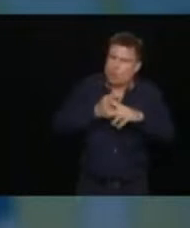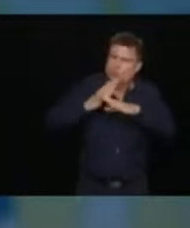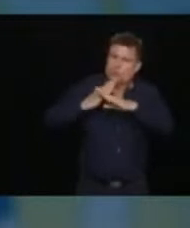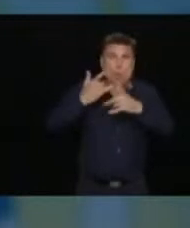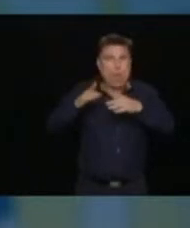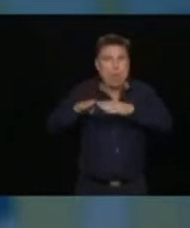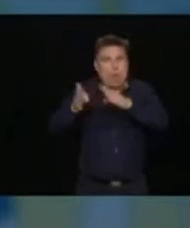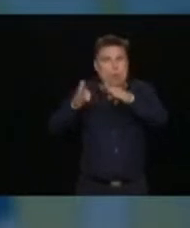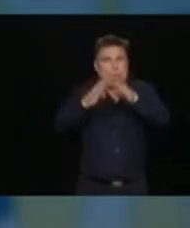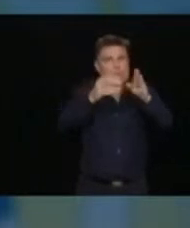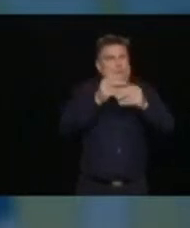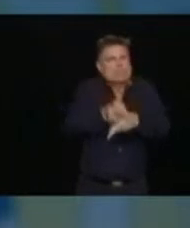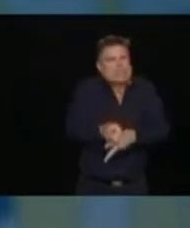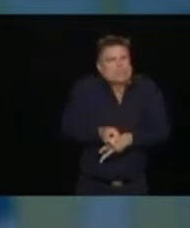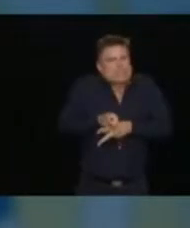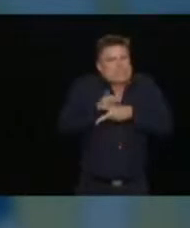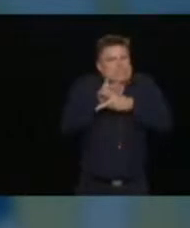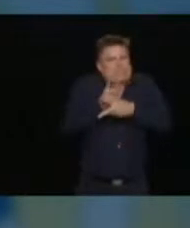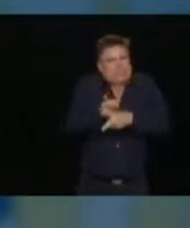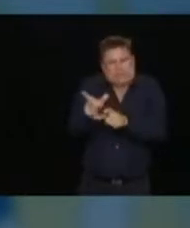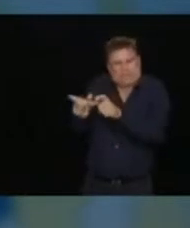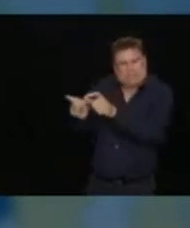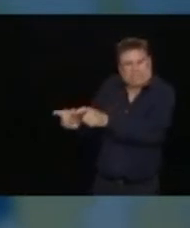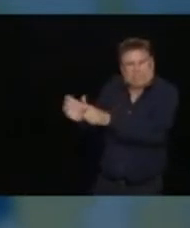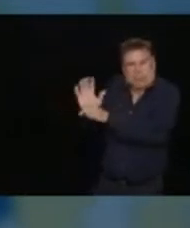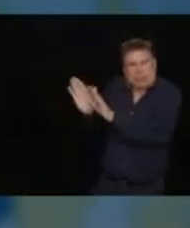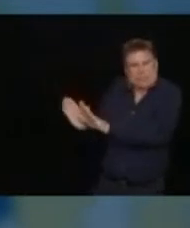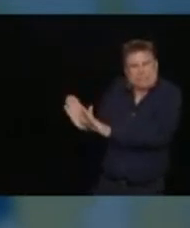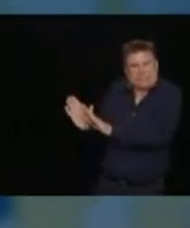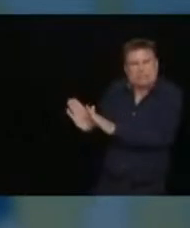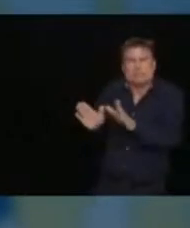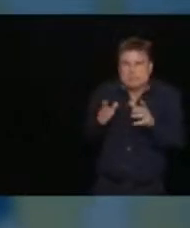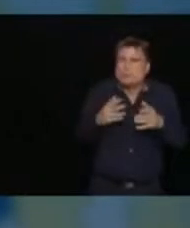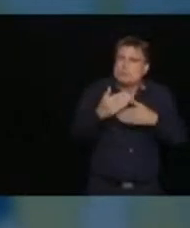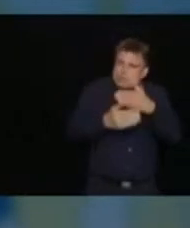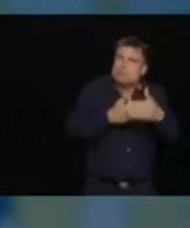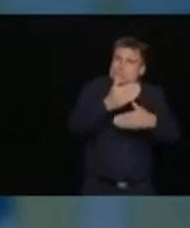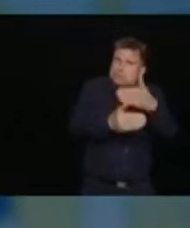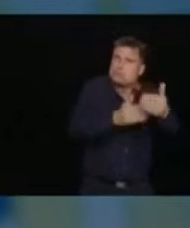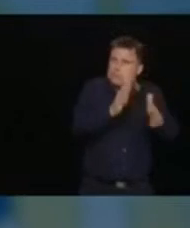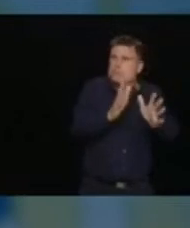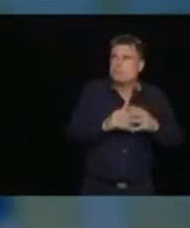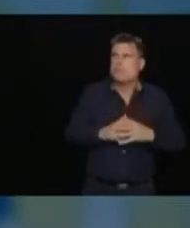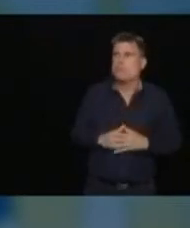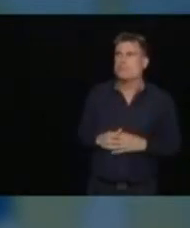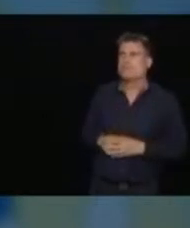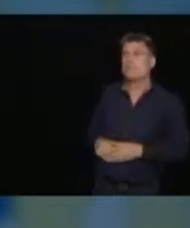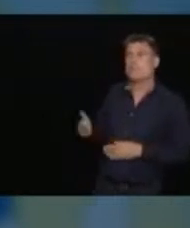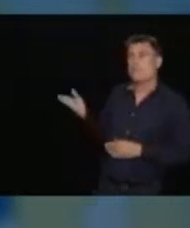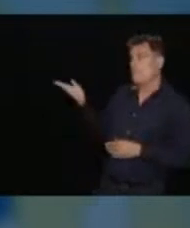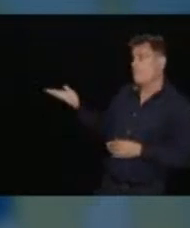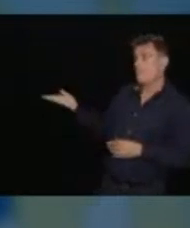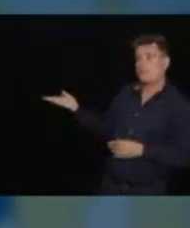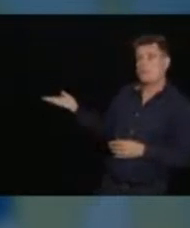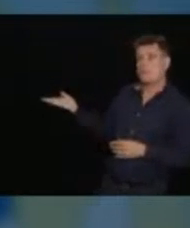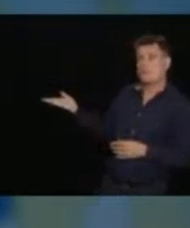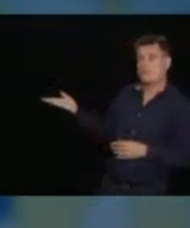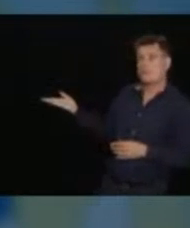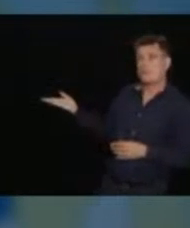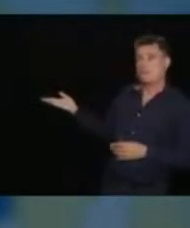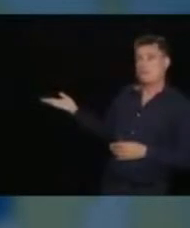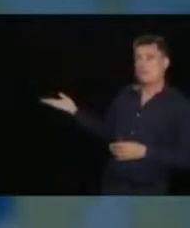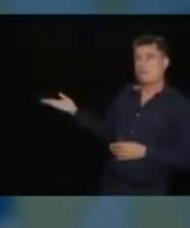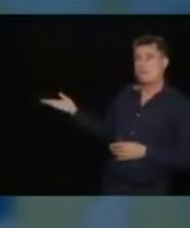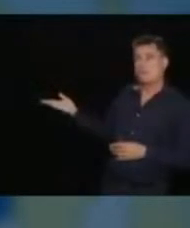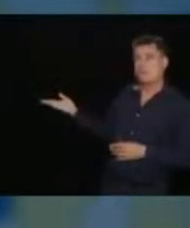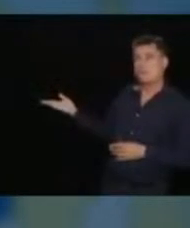感染低于1%。始终是低于1%，这个是好消息啊！所以说我们没有社区感染，我们主要还是